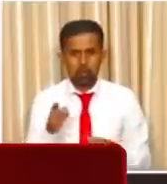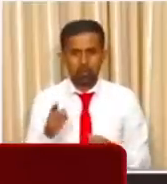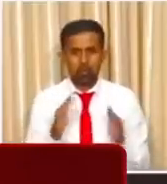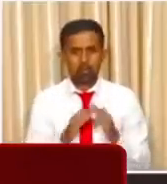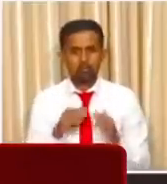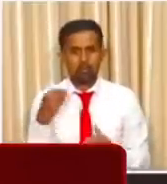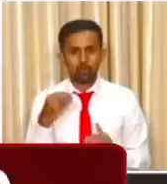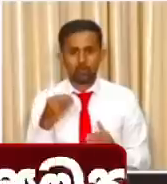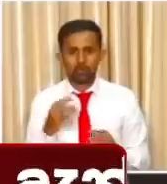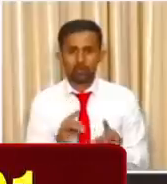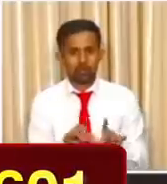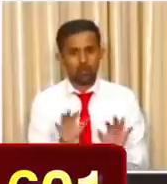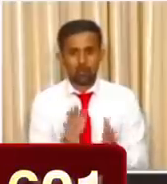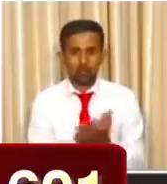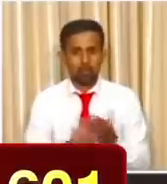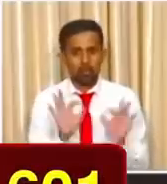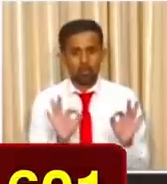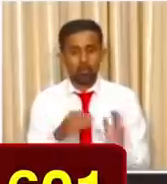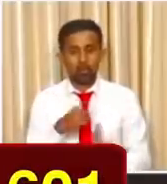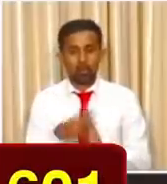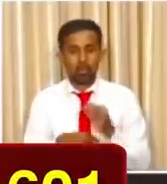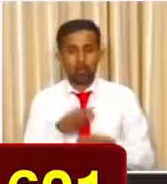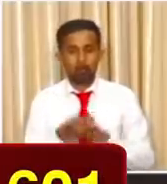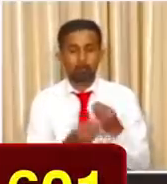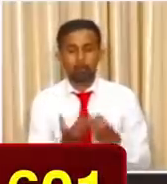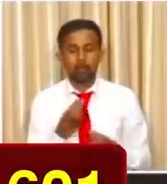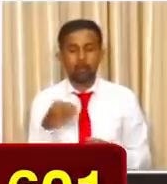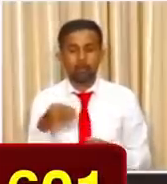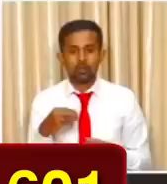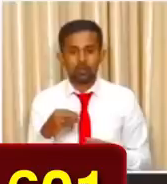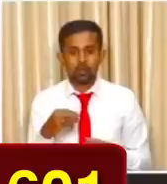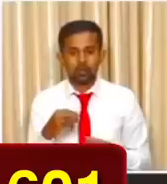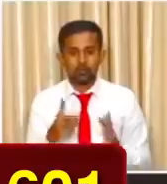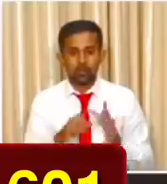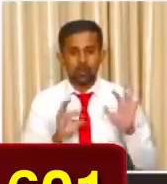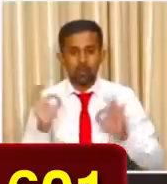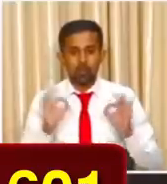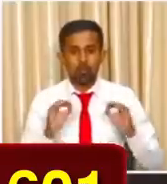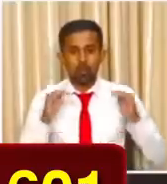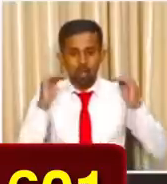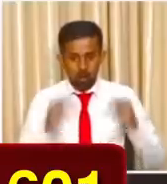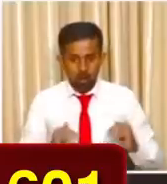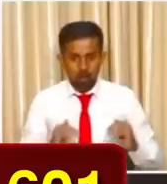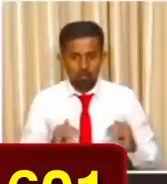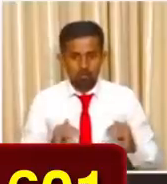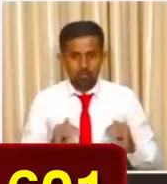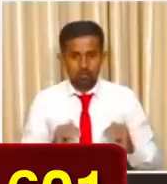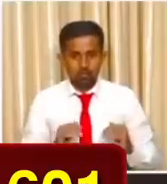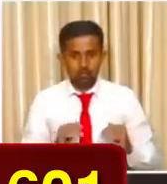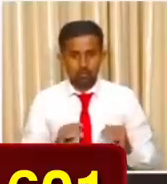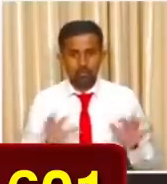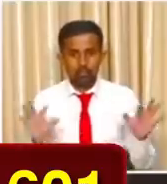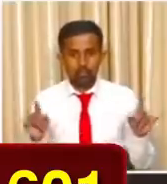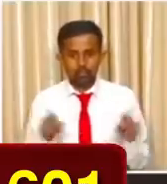ණය සඳහා මේක වළංගු වෙන බව පැහැදිලි. හැබැයි දේශීය ව්‍යවසායකයේ අරගෙන තියෙන ණයවලට මේ පොලි අනුපාතිකයේ අඩුවීම